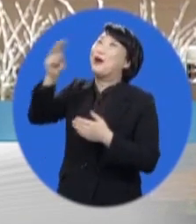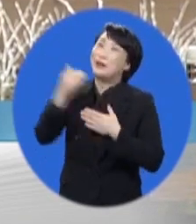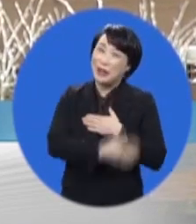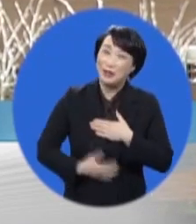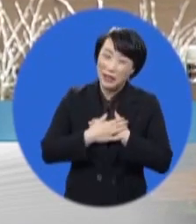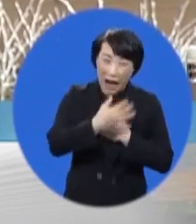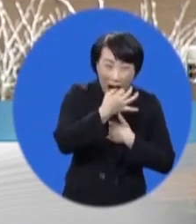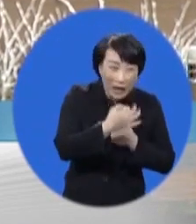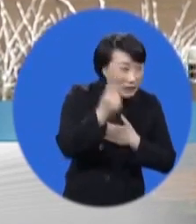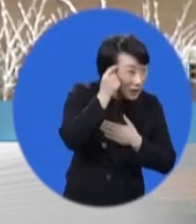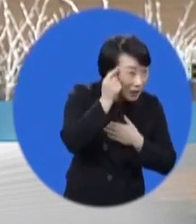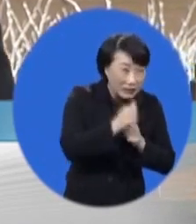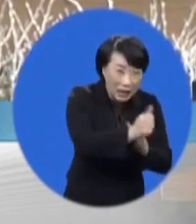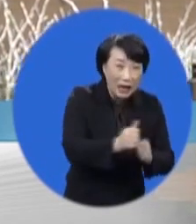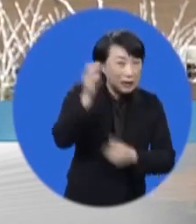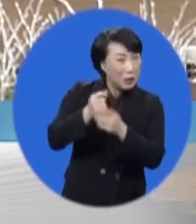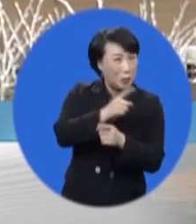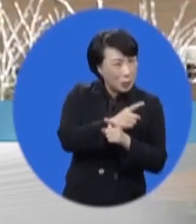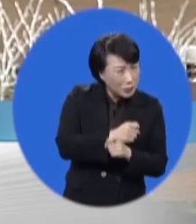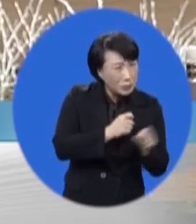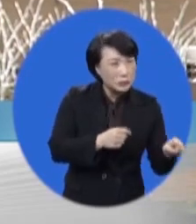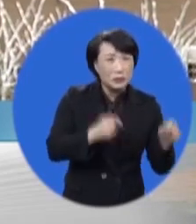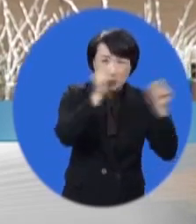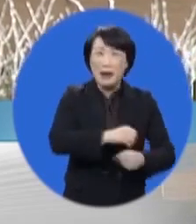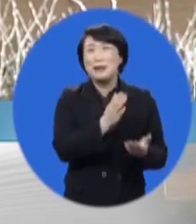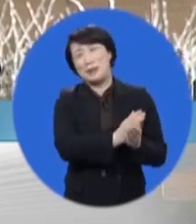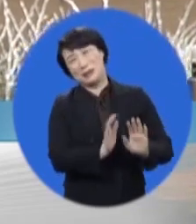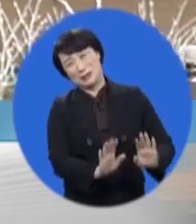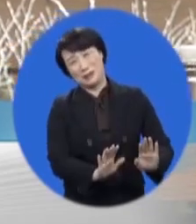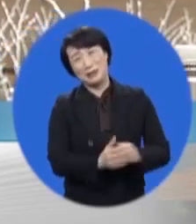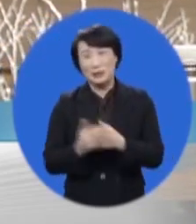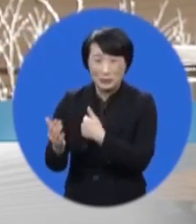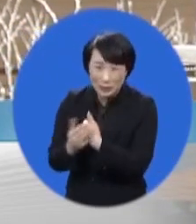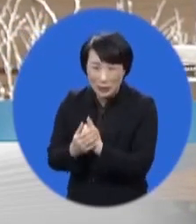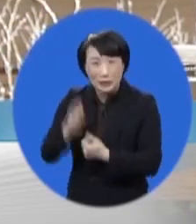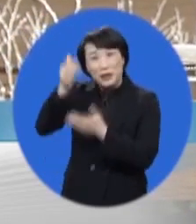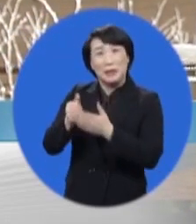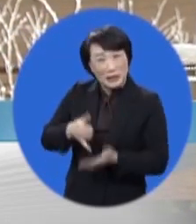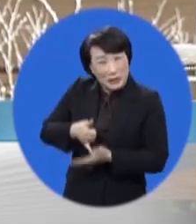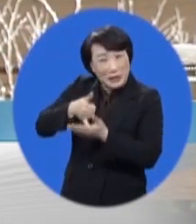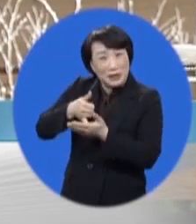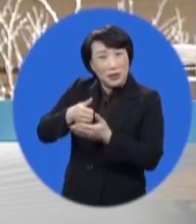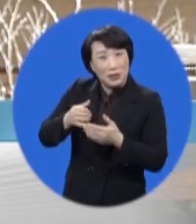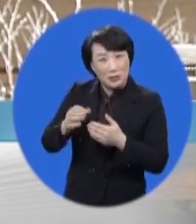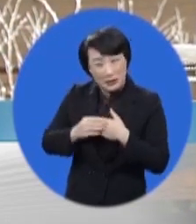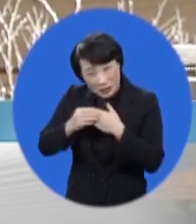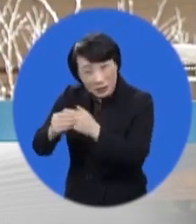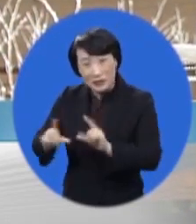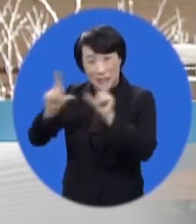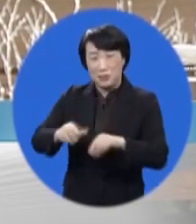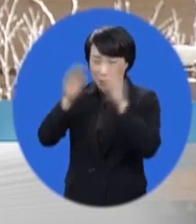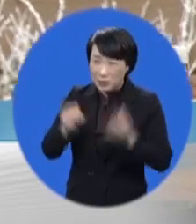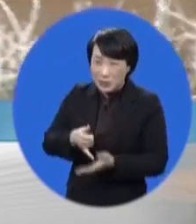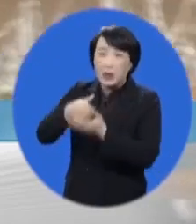육신의 정욕과 소욕에 따라 하나님과 원수가 되어 망하지 않게 하시고 성령의 인격적으로 살아